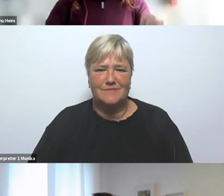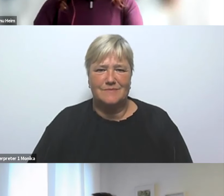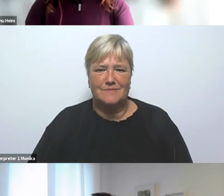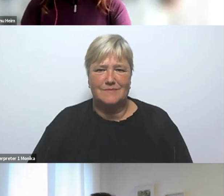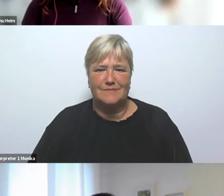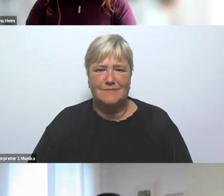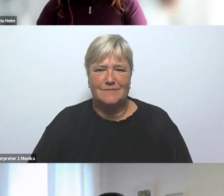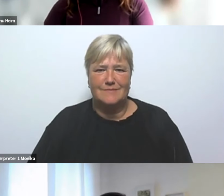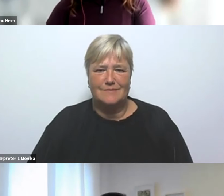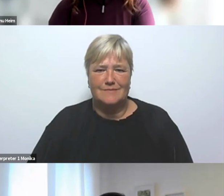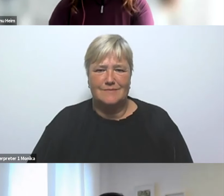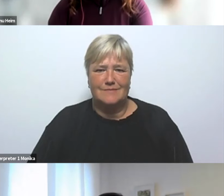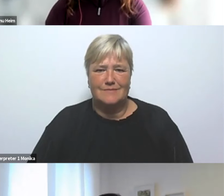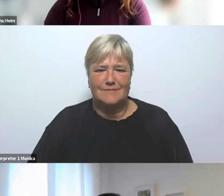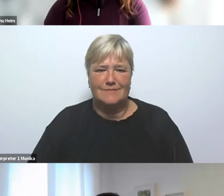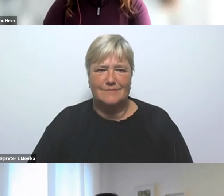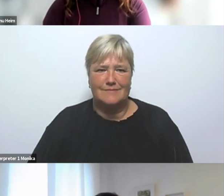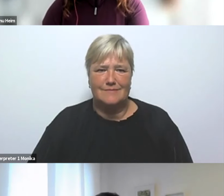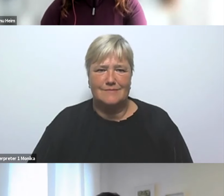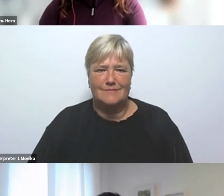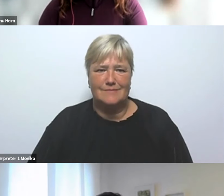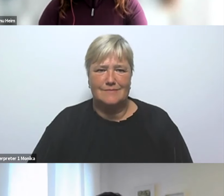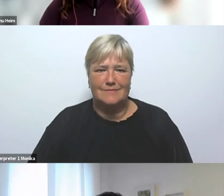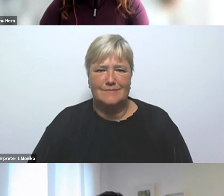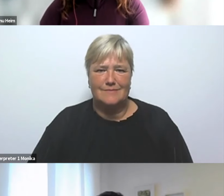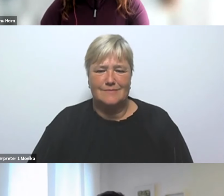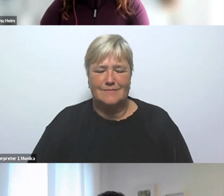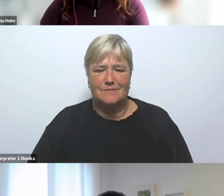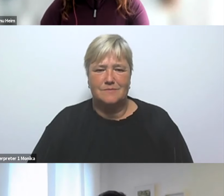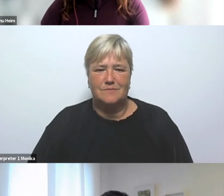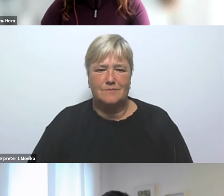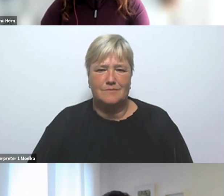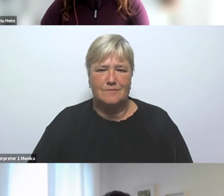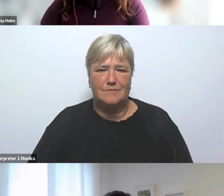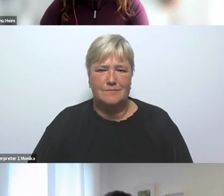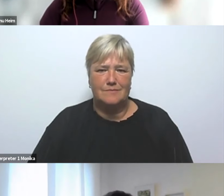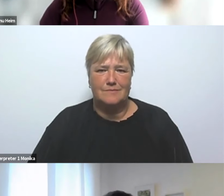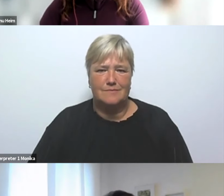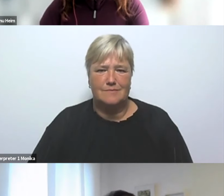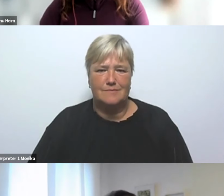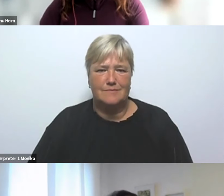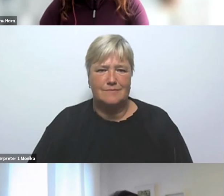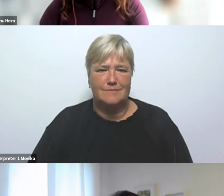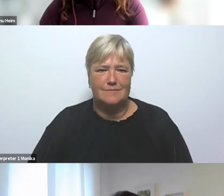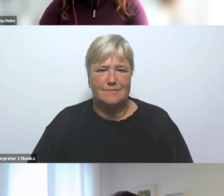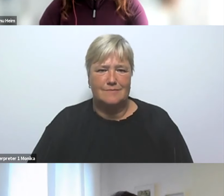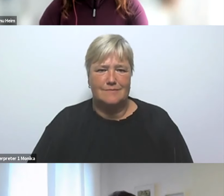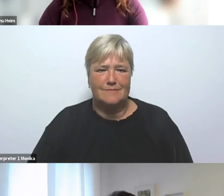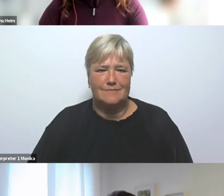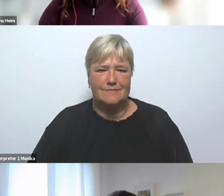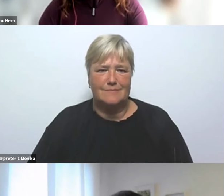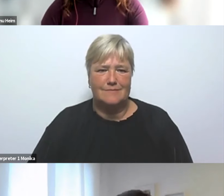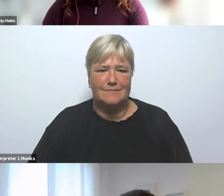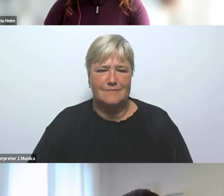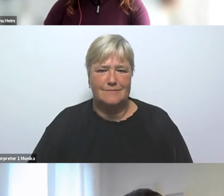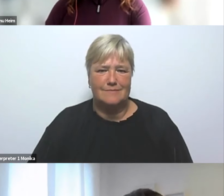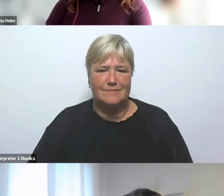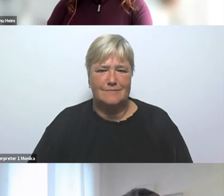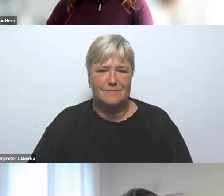dann, ja? Ja, Claudia, herzlichen Dank. Ich wünsche noch. Vielen Dank. Ja, herzlichen Dank für alles. Ich